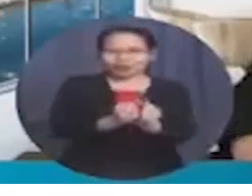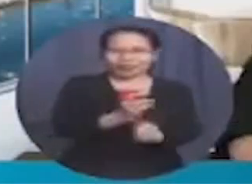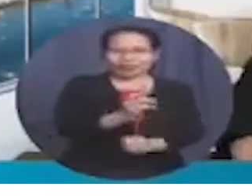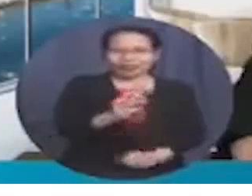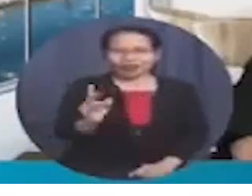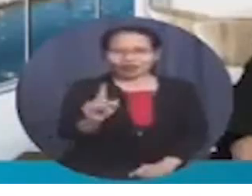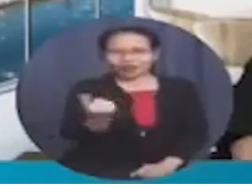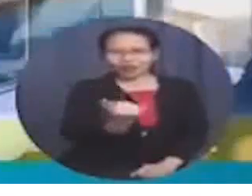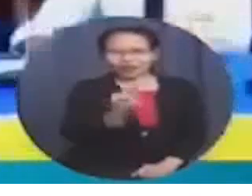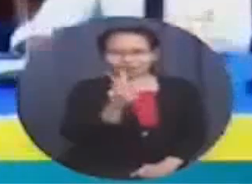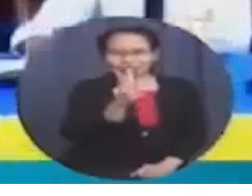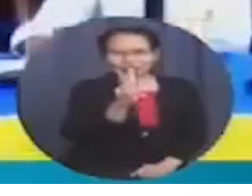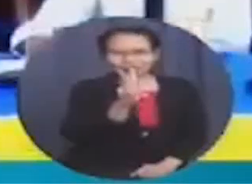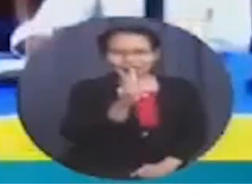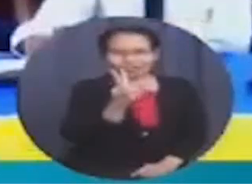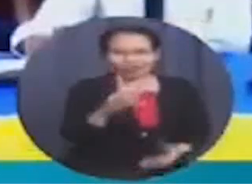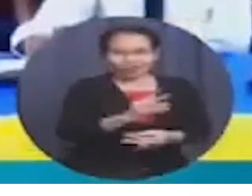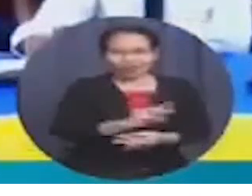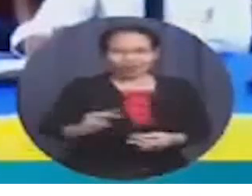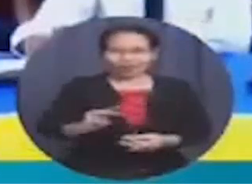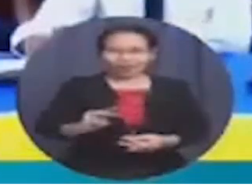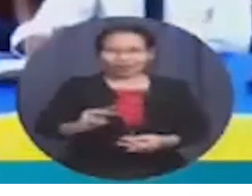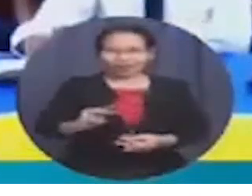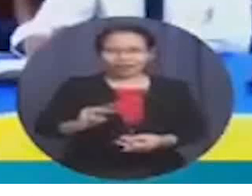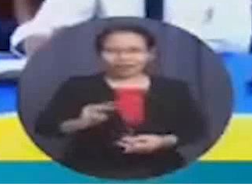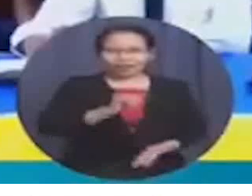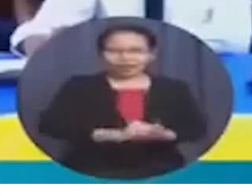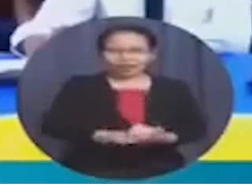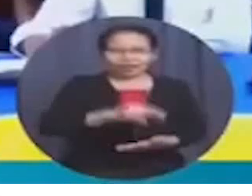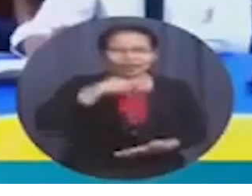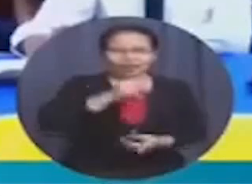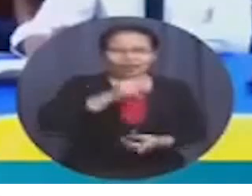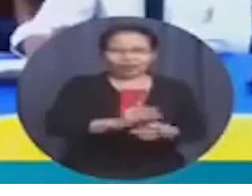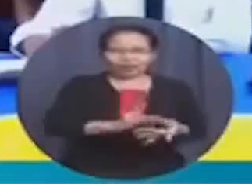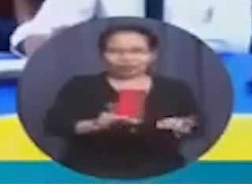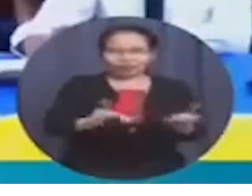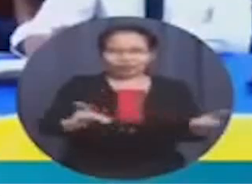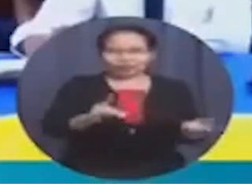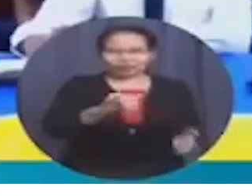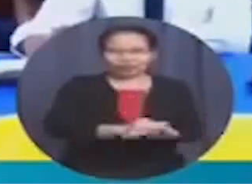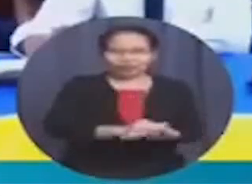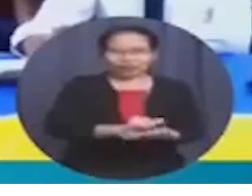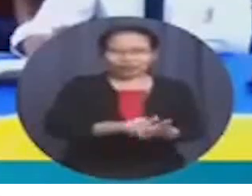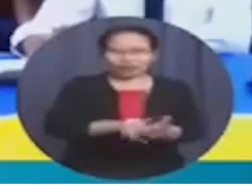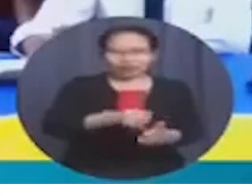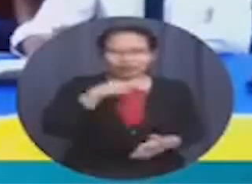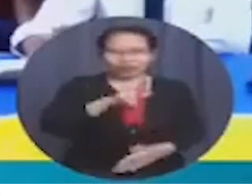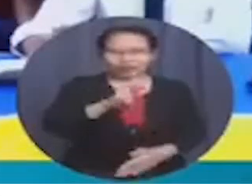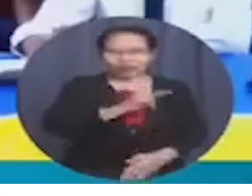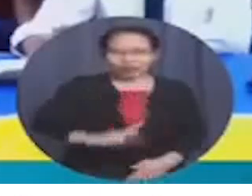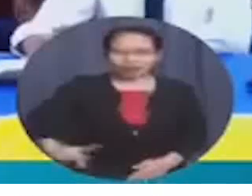tatlo lang. Wala yan, di totoong istorya yan. Hindi tatlong haring mago yon. Yon